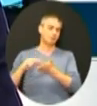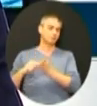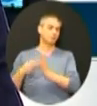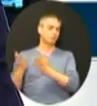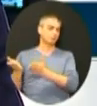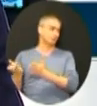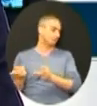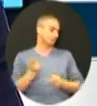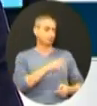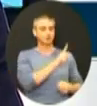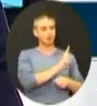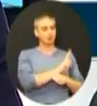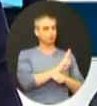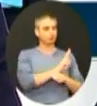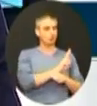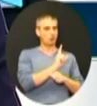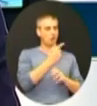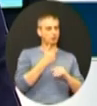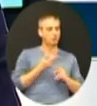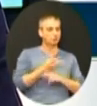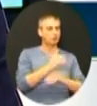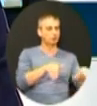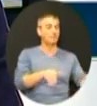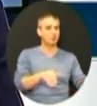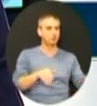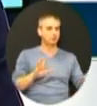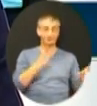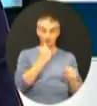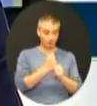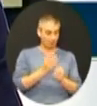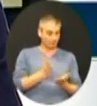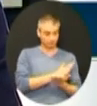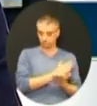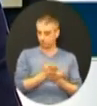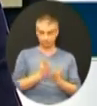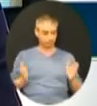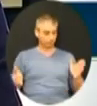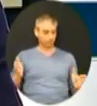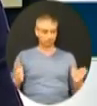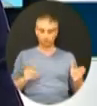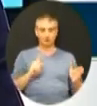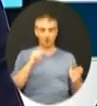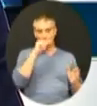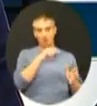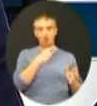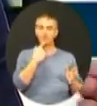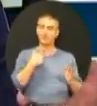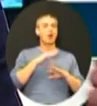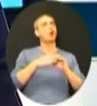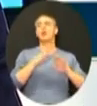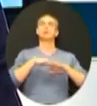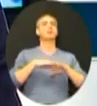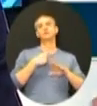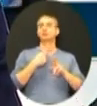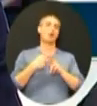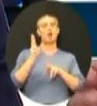ומהצד השני אתה צריך לשמור עליו לא לעבור את הגבול ואם אתה באמת פועל במתחם הזה ולא ולא מפקשש ואומר אני כל תפקידי